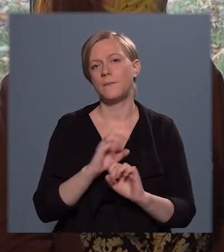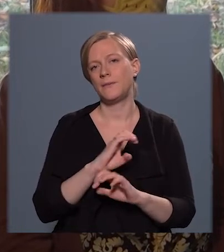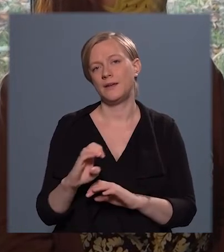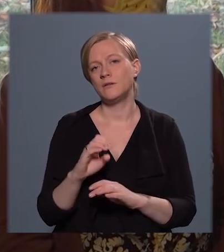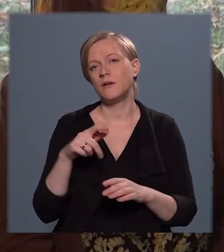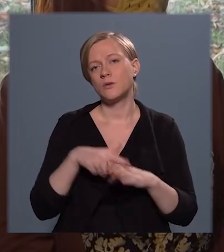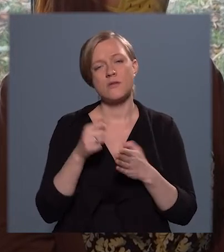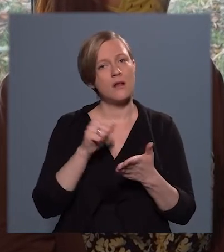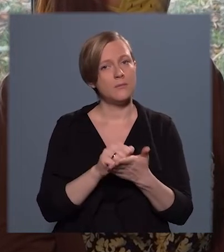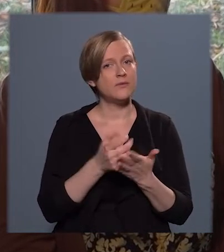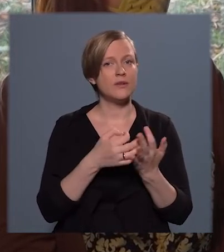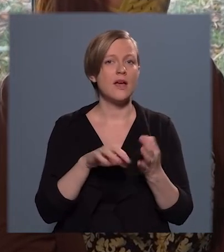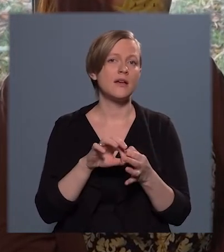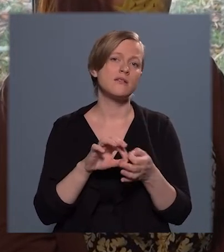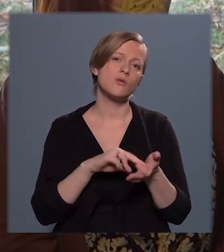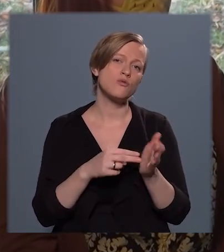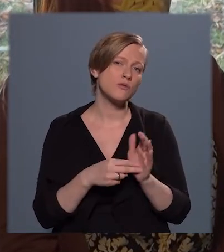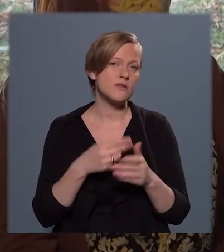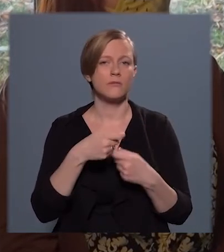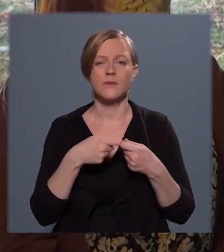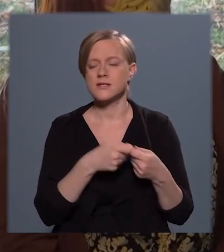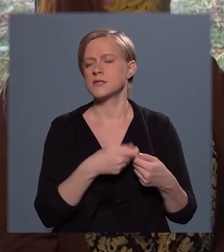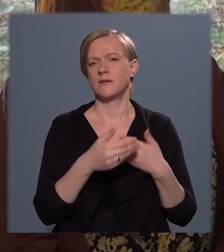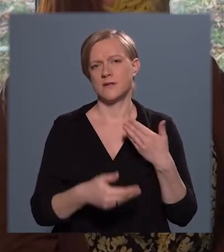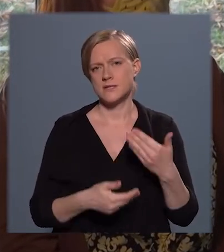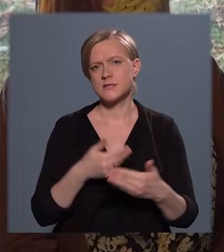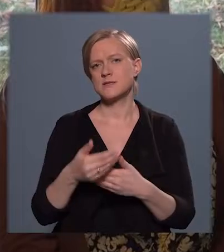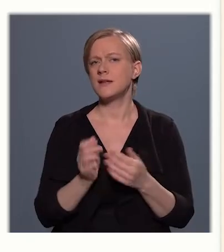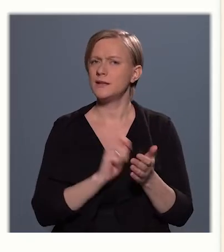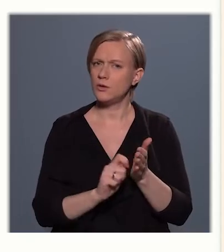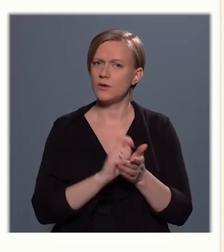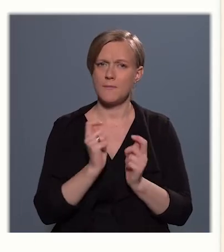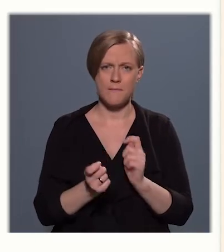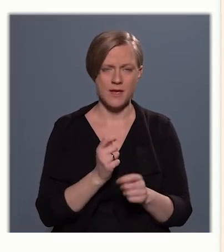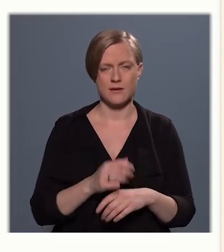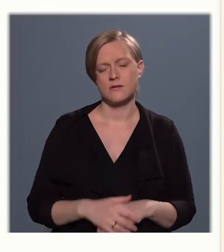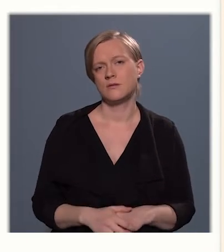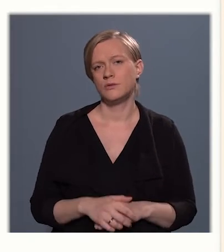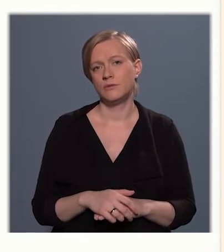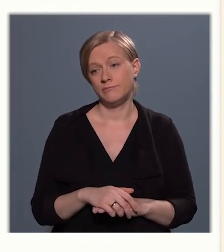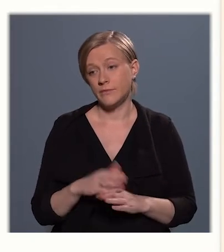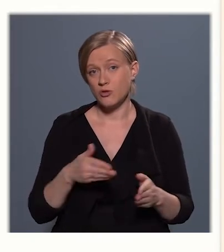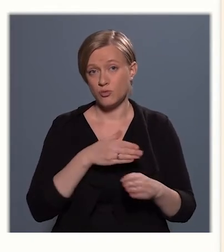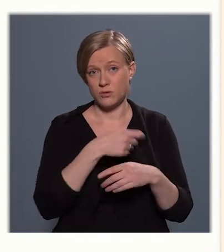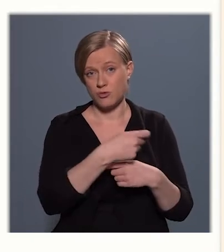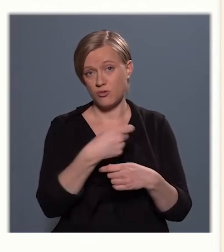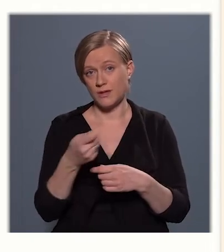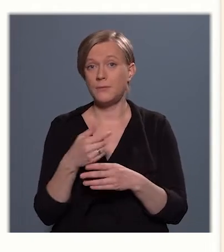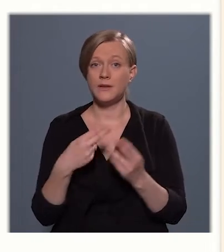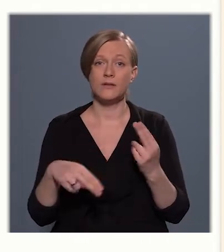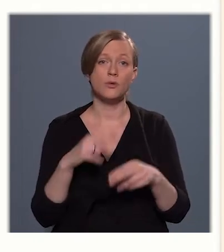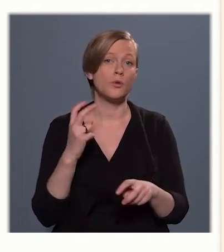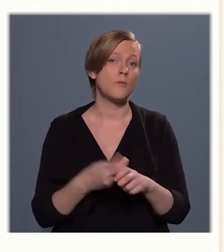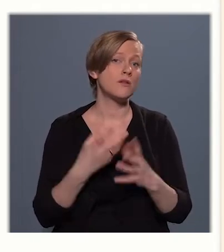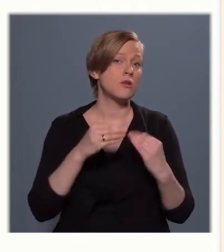egész konstrukciót szervezze, bonyolítsa, írjon ki pályázatot, és juttasson el minél több kőbányai családhoz